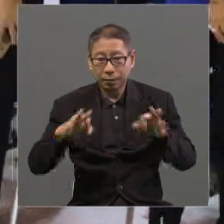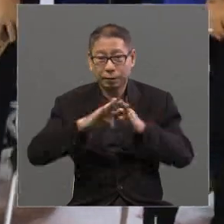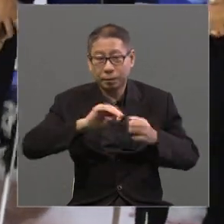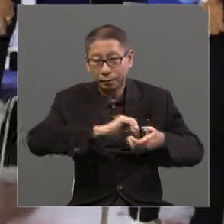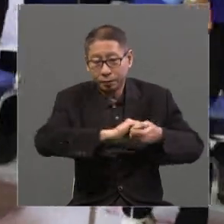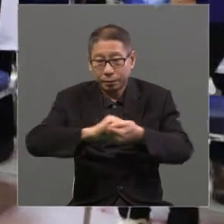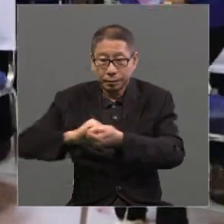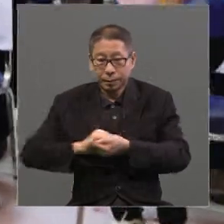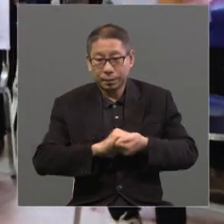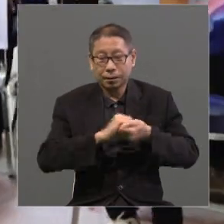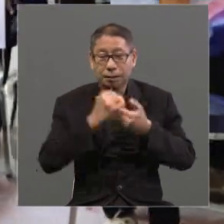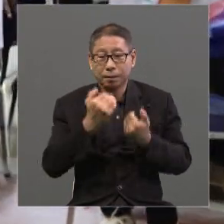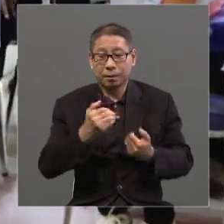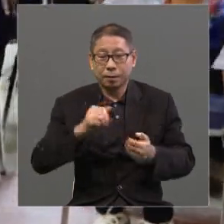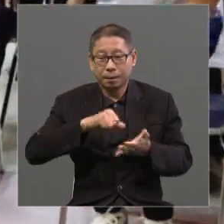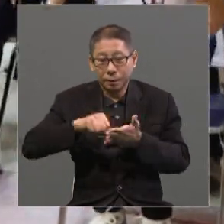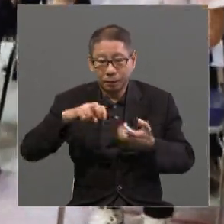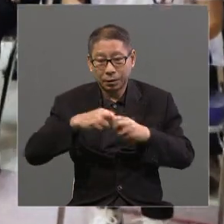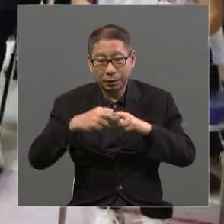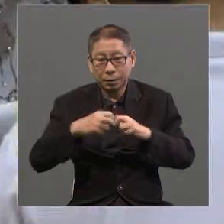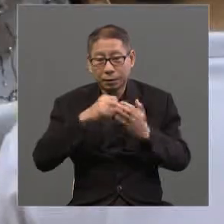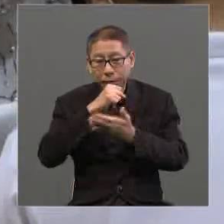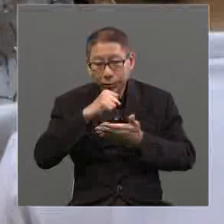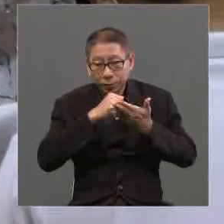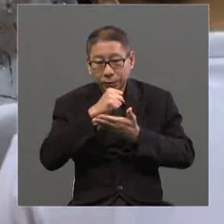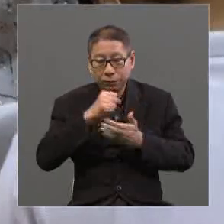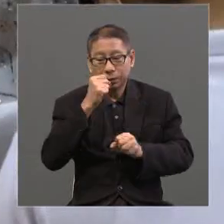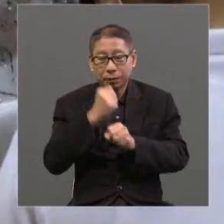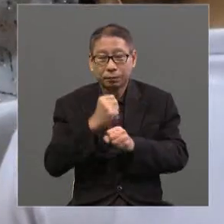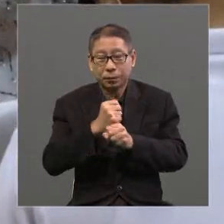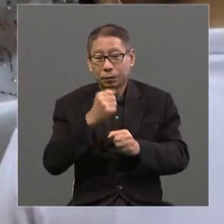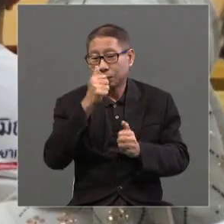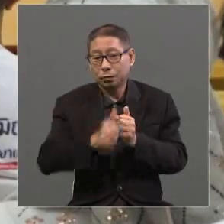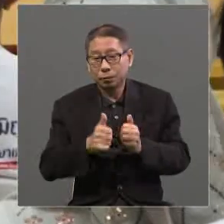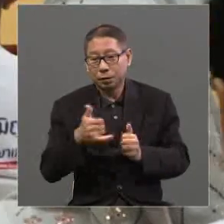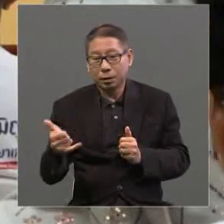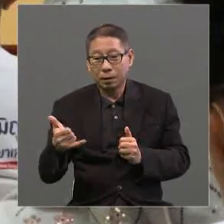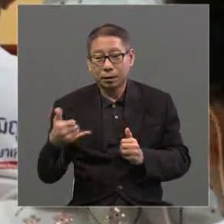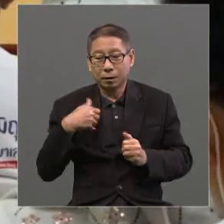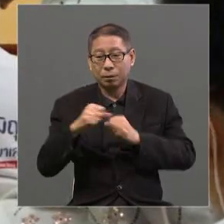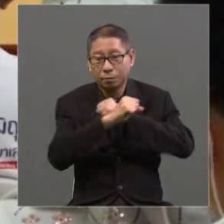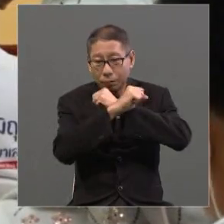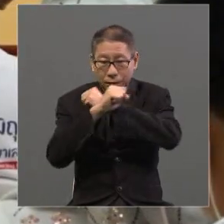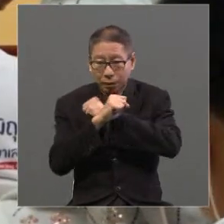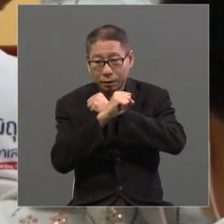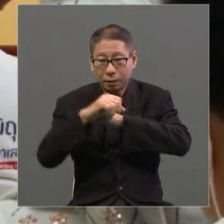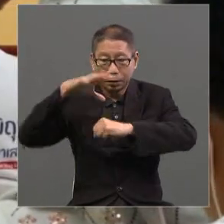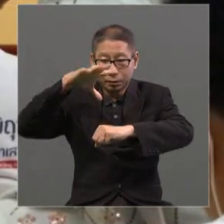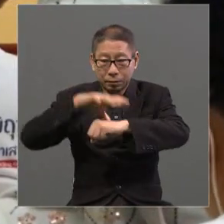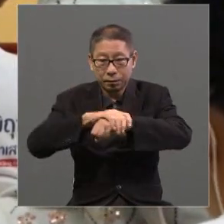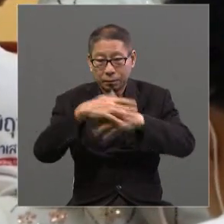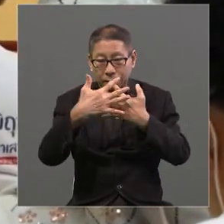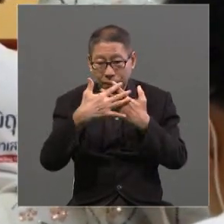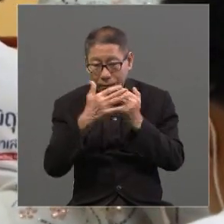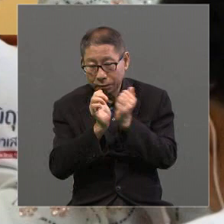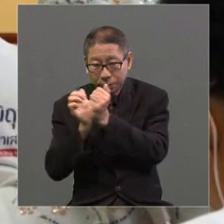องร่วมมือกันจากทุกภาคส่วนมาแก้ไขปัญหานะคะซึ่งทำทุกอย่างไม่ว่าจะเป็นในเชิงของการป้องกันและปราบปรามการบำบัดรักษ